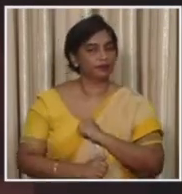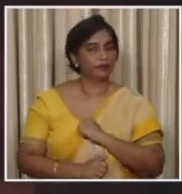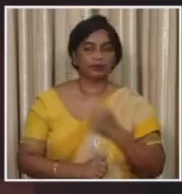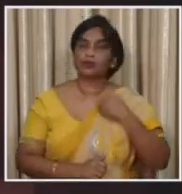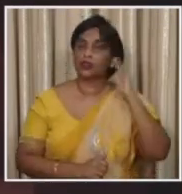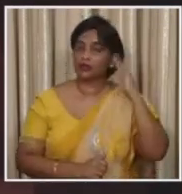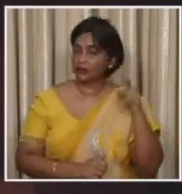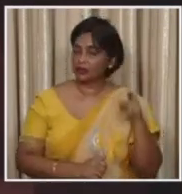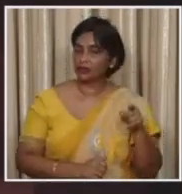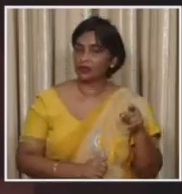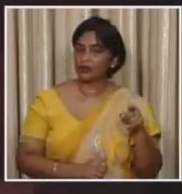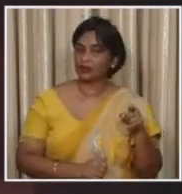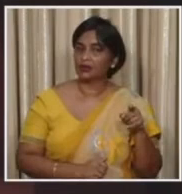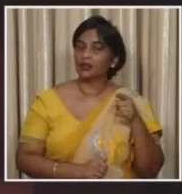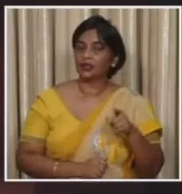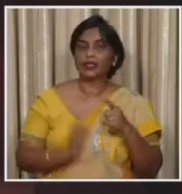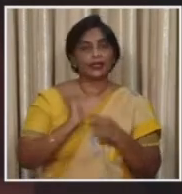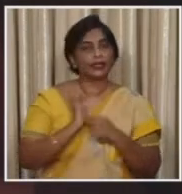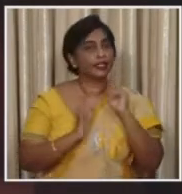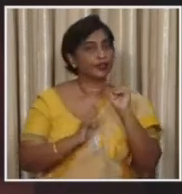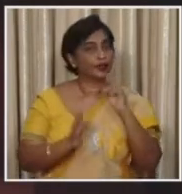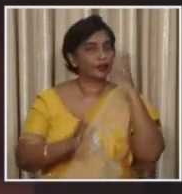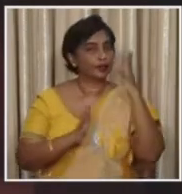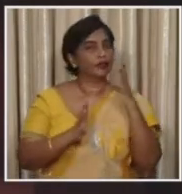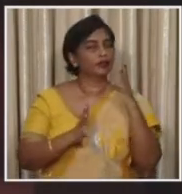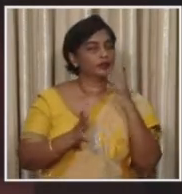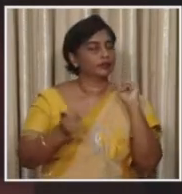විශේෂයෙන්ම මේ T20 World Cup